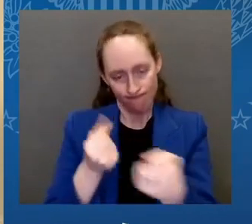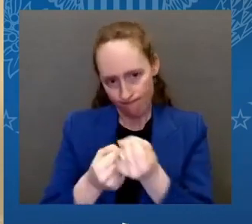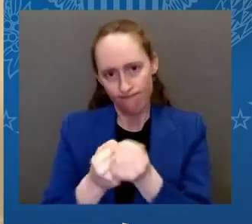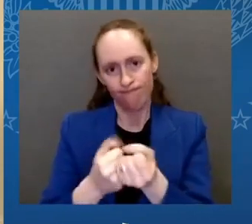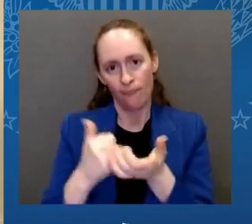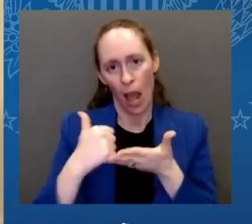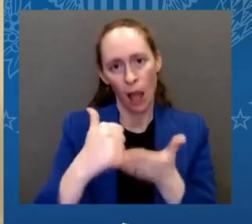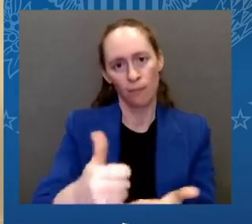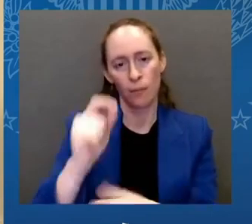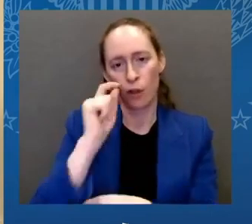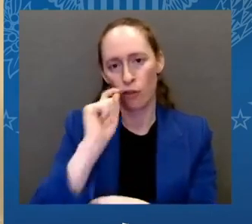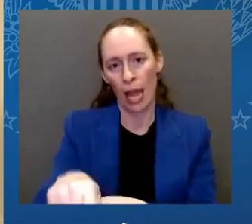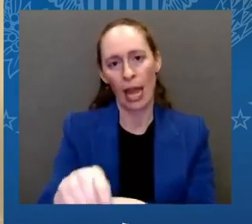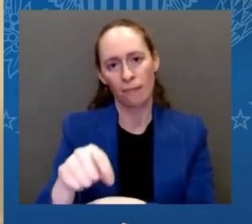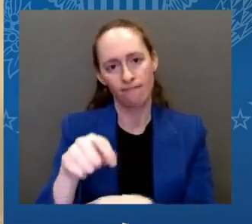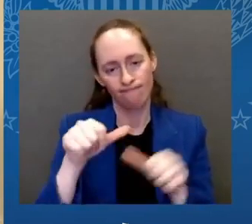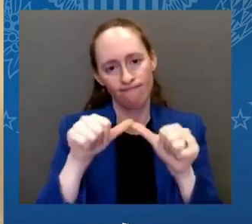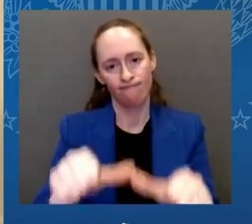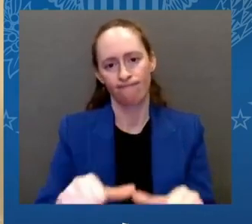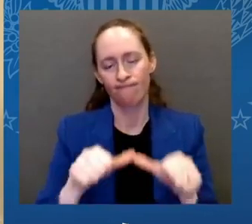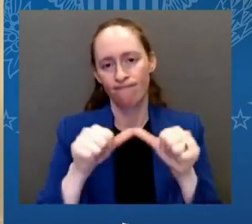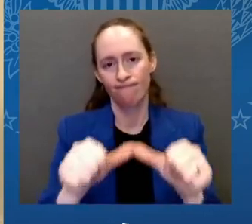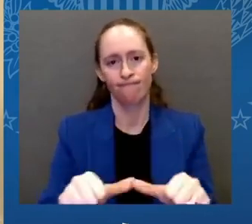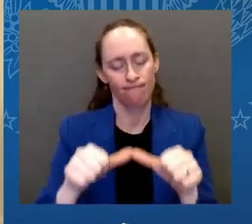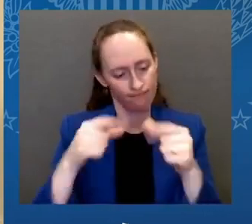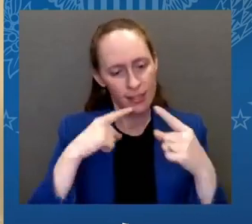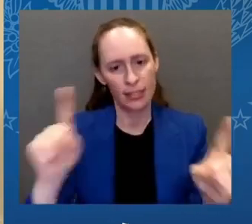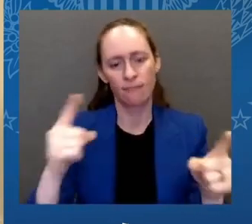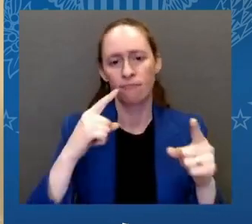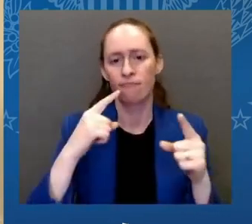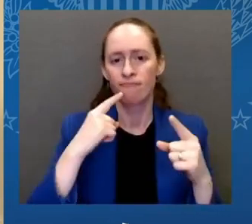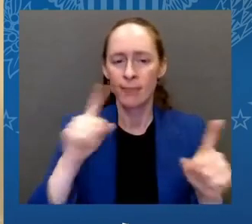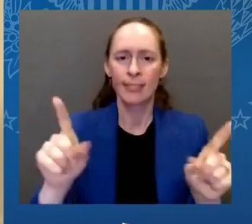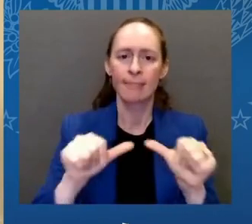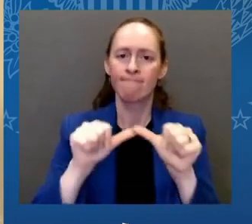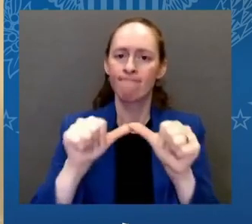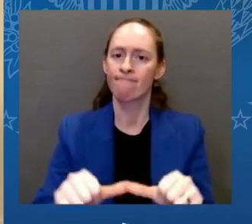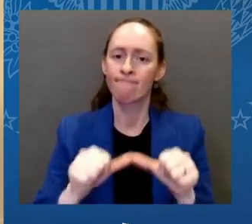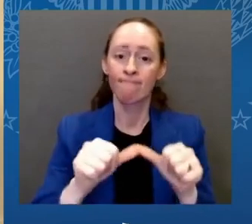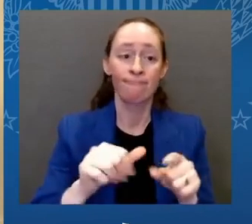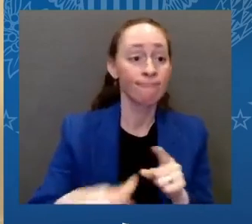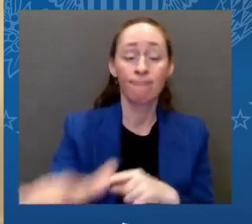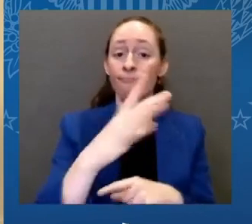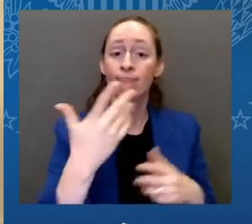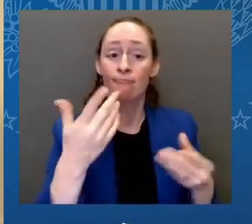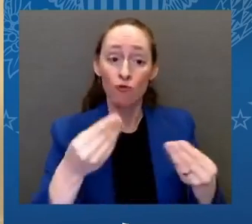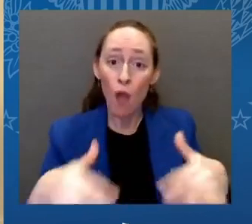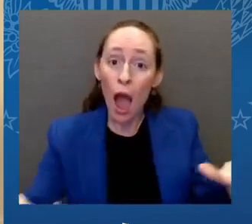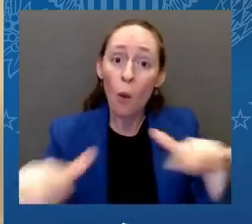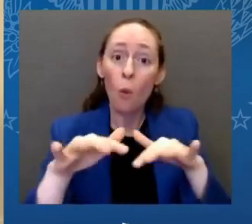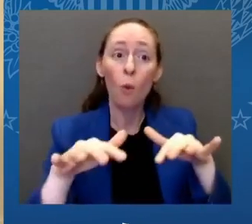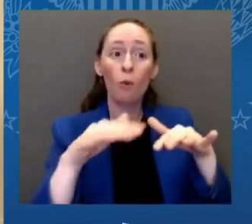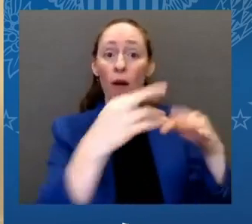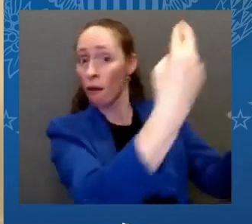На полі бою вони не можуть добитися успіху без нашої допомоги і допомоги партнерів. Коли президент Зеленський